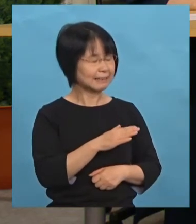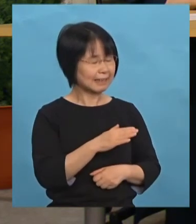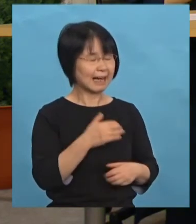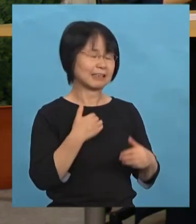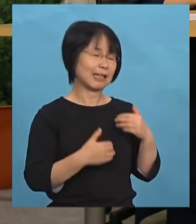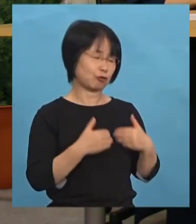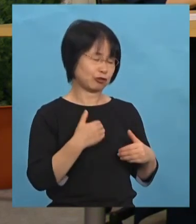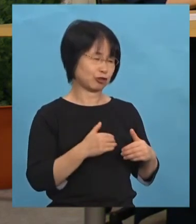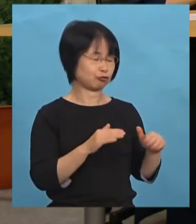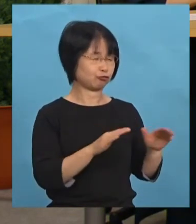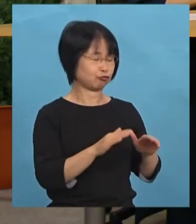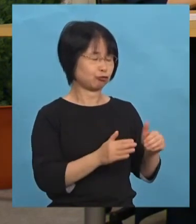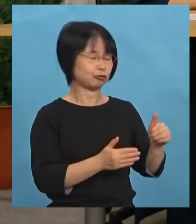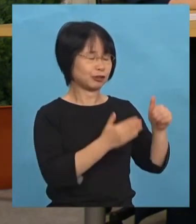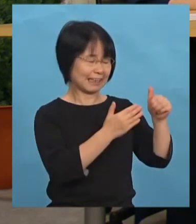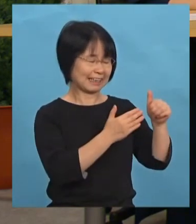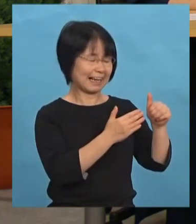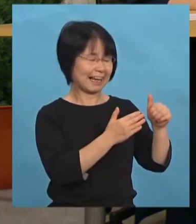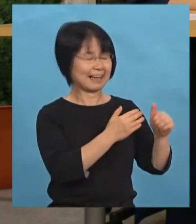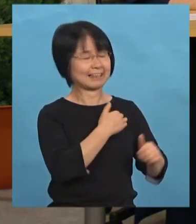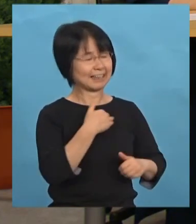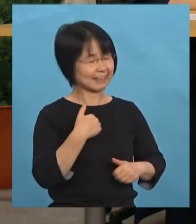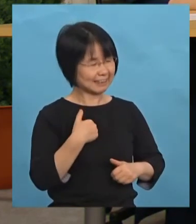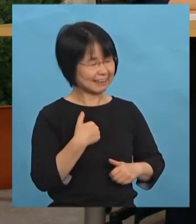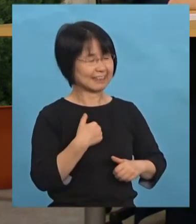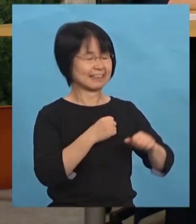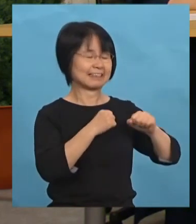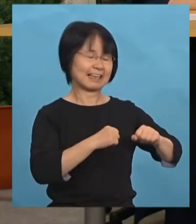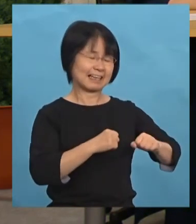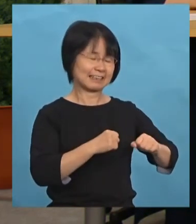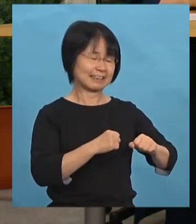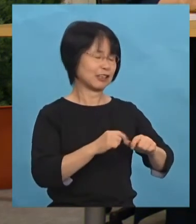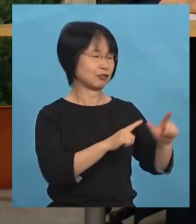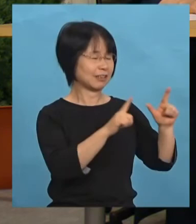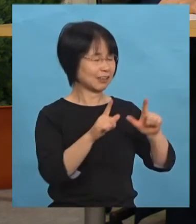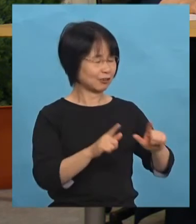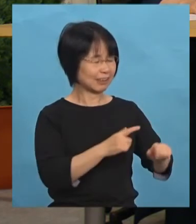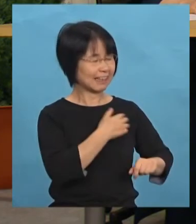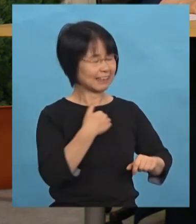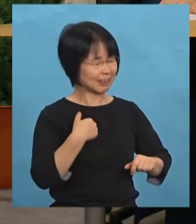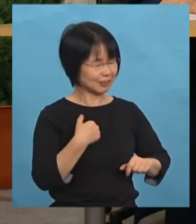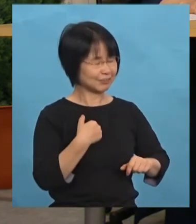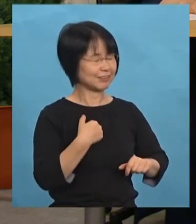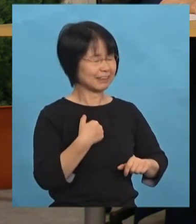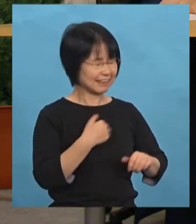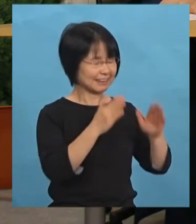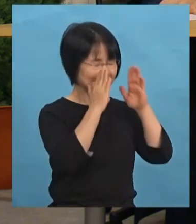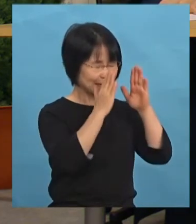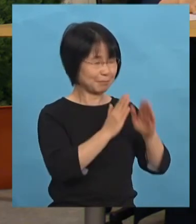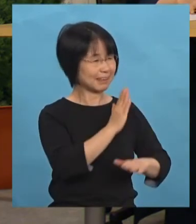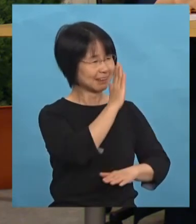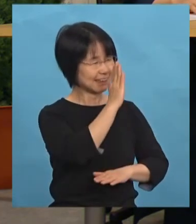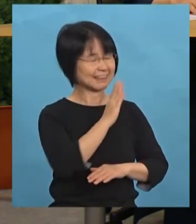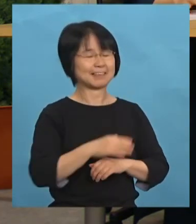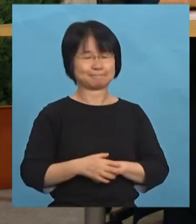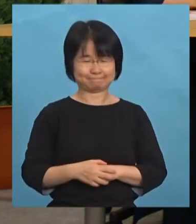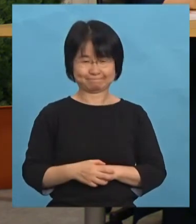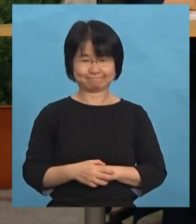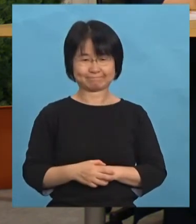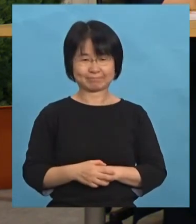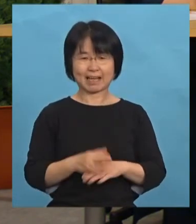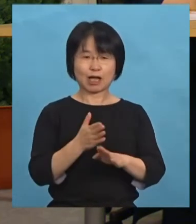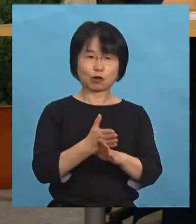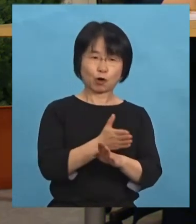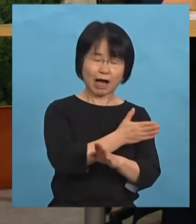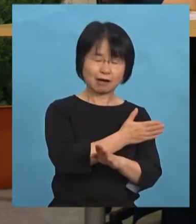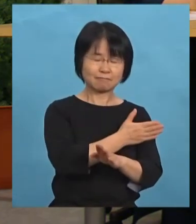てをして安心して元気に暮らせるようにということなんですよね。これからも活動頑張ってください。後